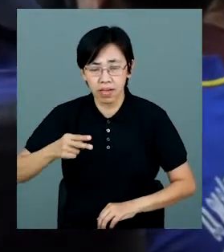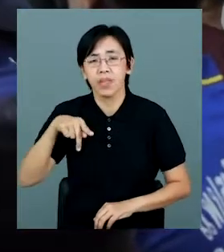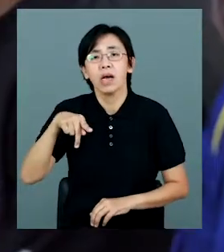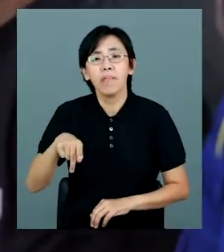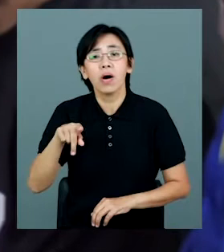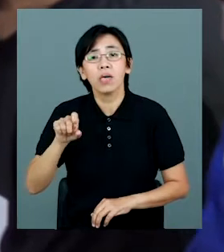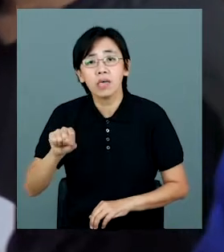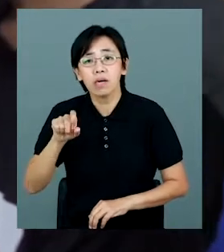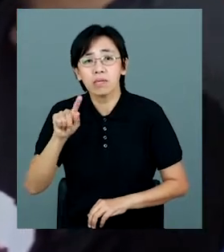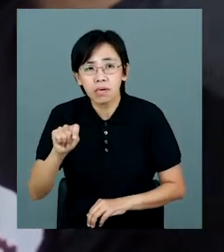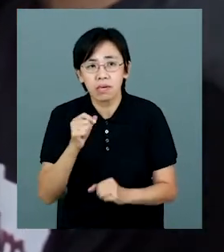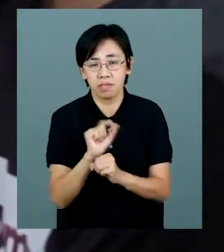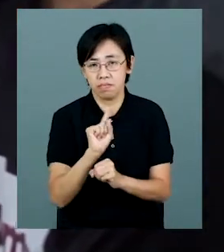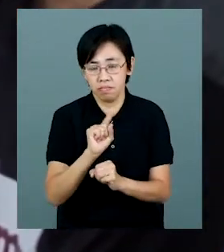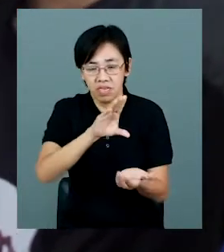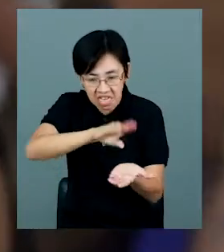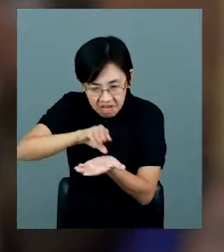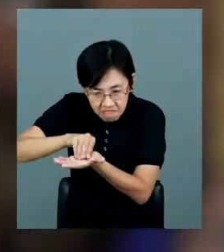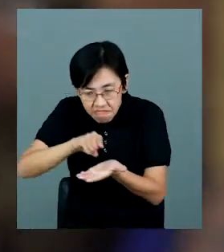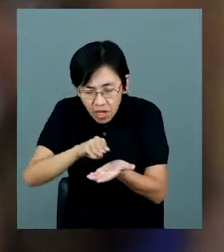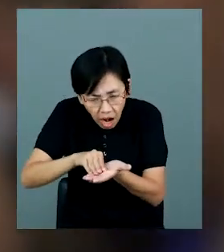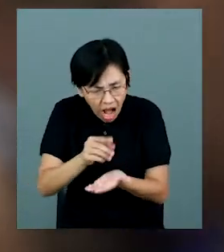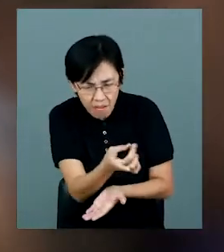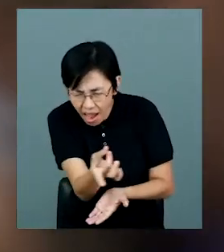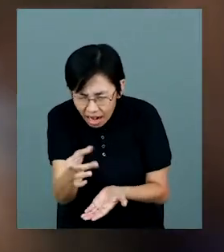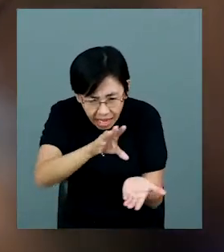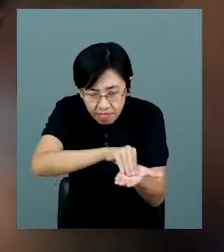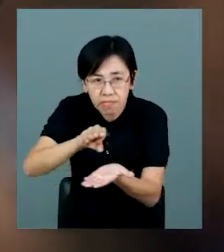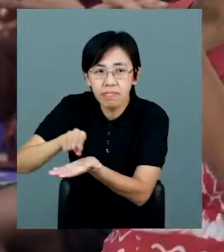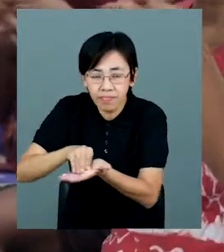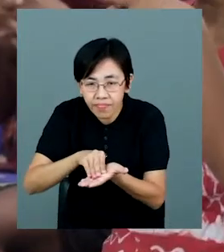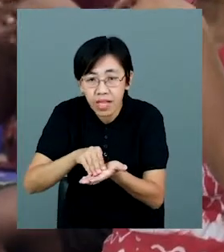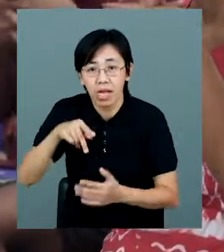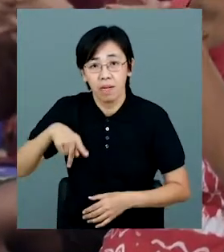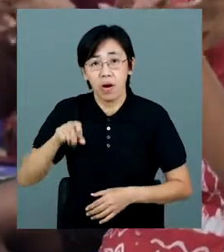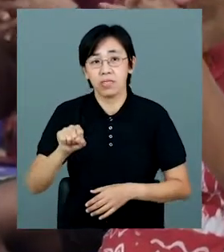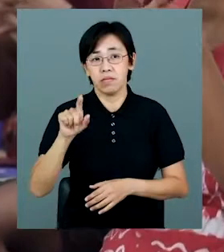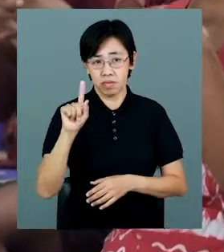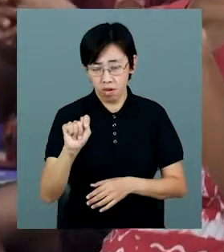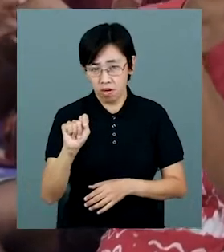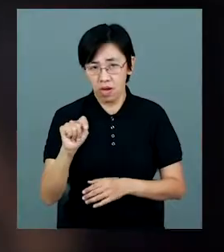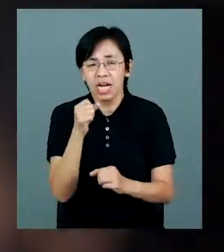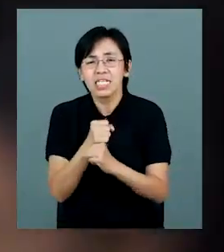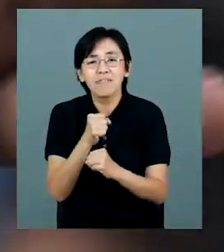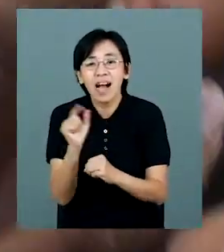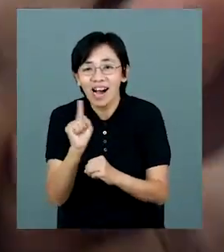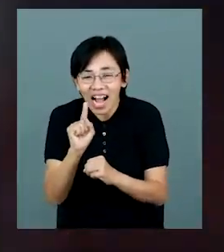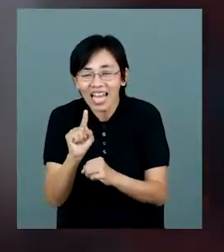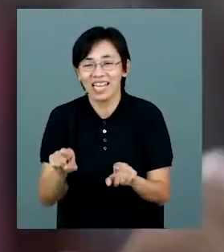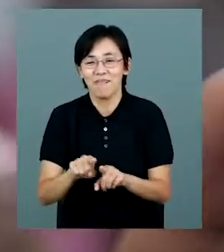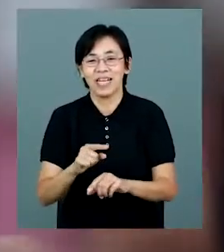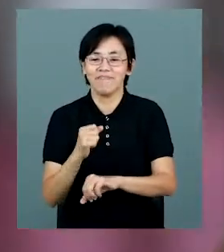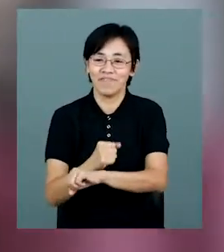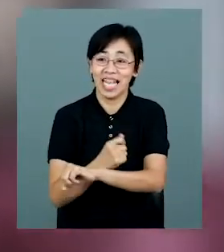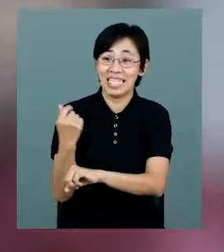เขาอาจจะมีเพิ่มมาอย่างเช่นจะต้องเก็บข้อมูลในพื้นที่ด้วยแล้วก็ตัวพสต.เนี่ยด้วยตำแหน่งเห